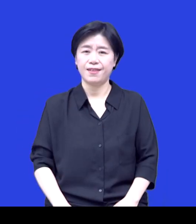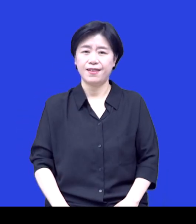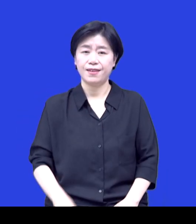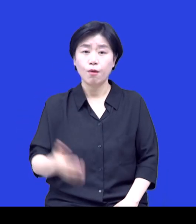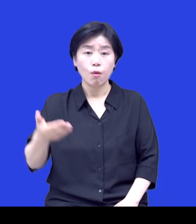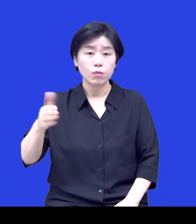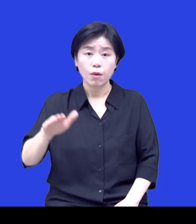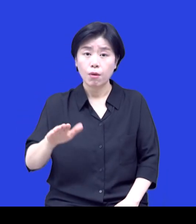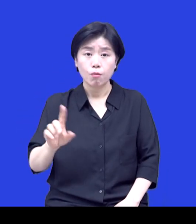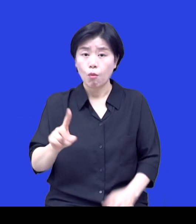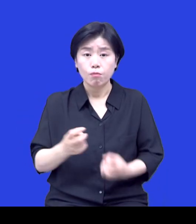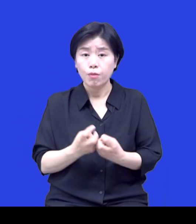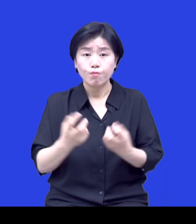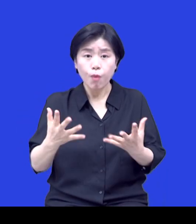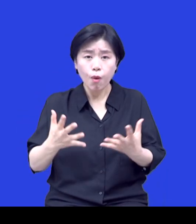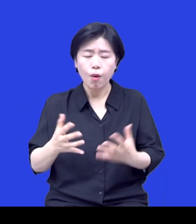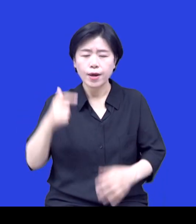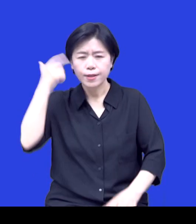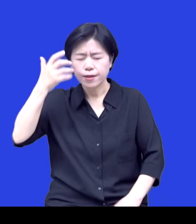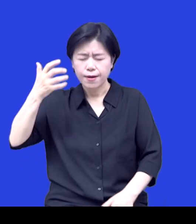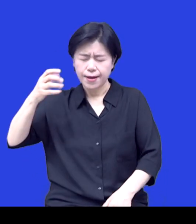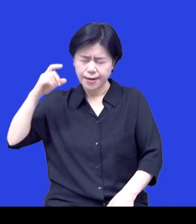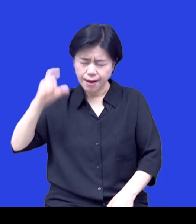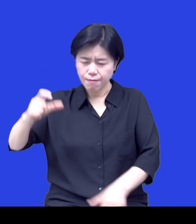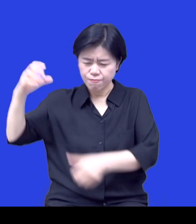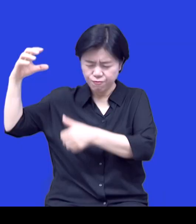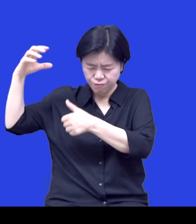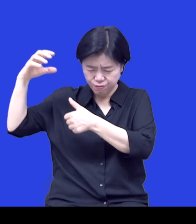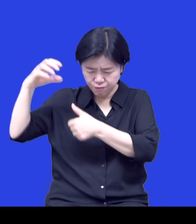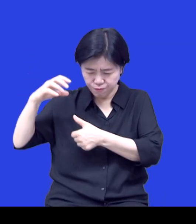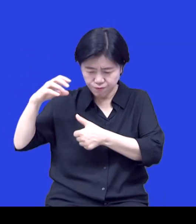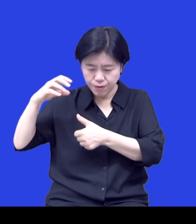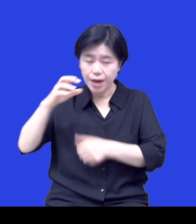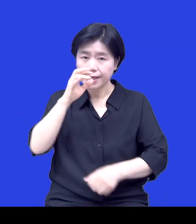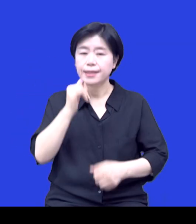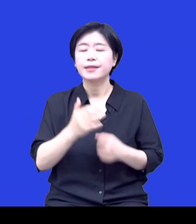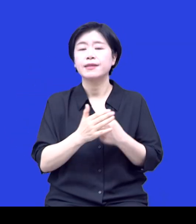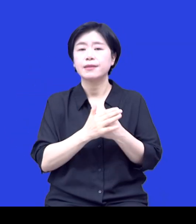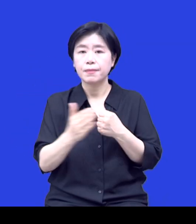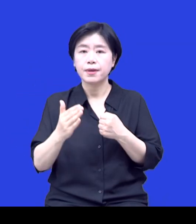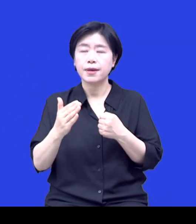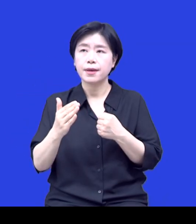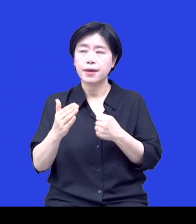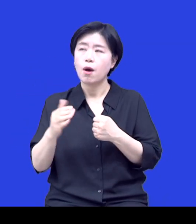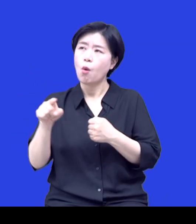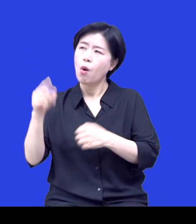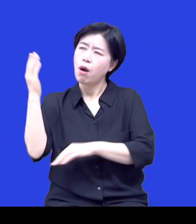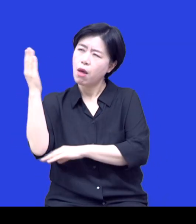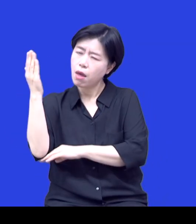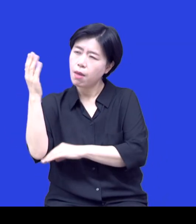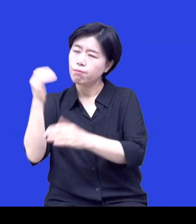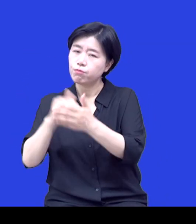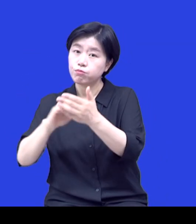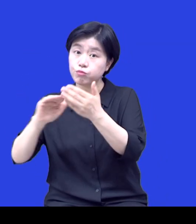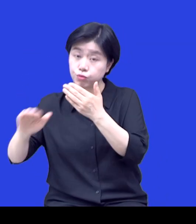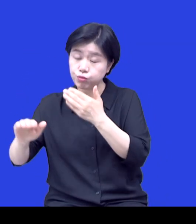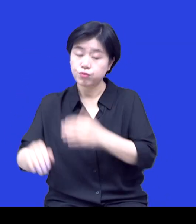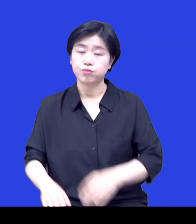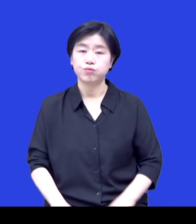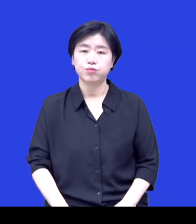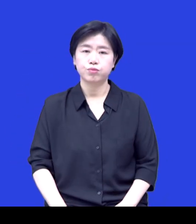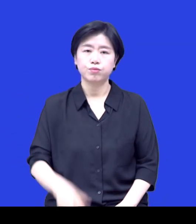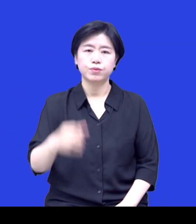거예요. 그래서 갔다 와서 한 달을 기도하다가 우리 다니는 대학별 조그만 수양에